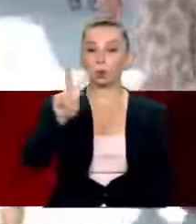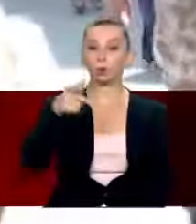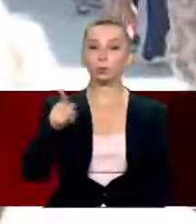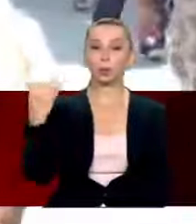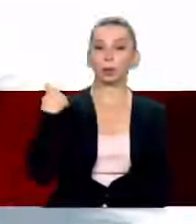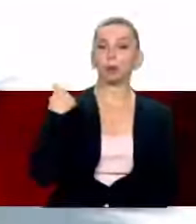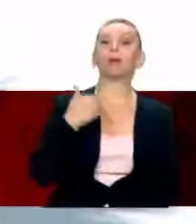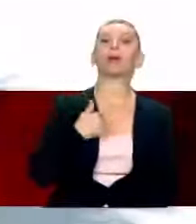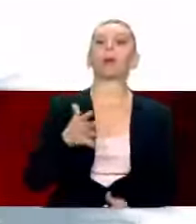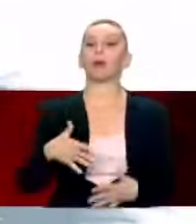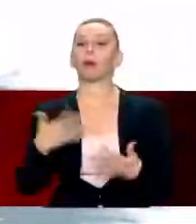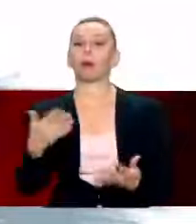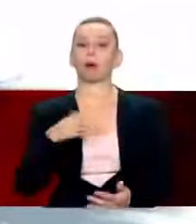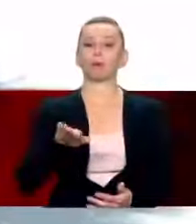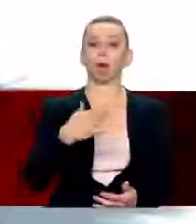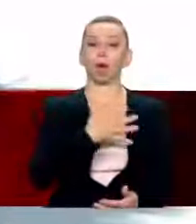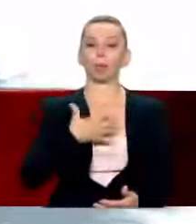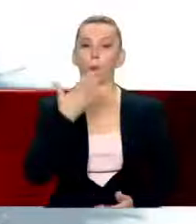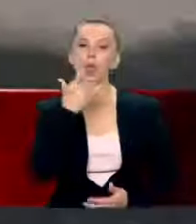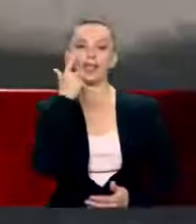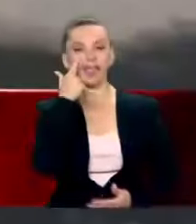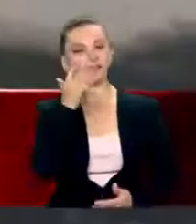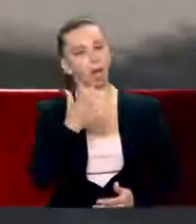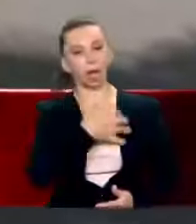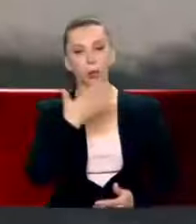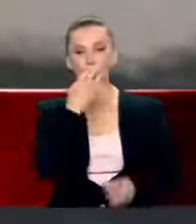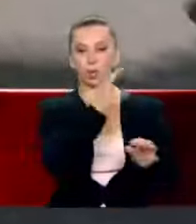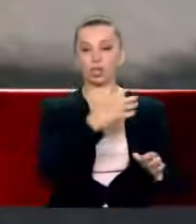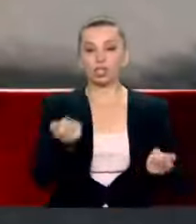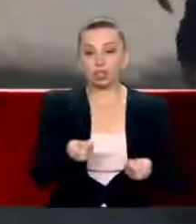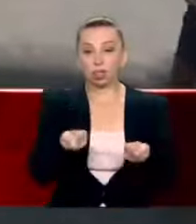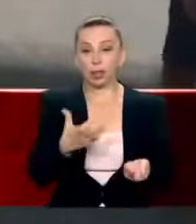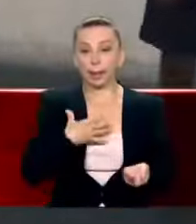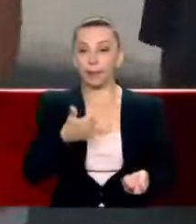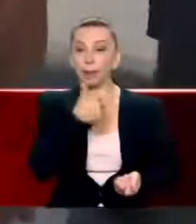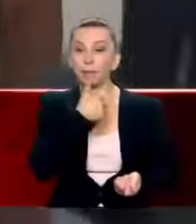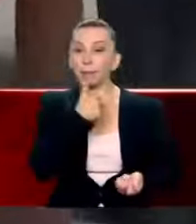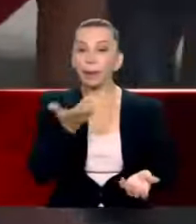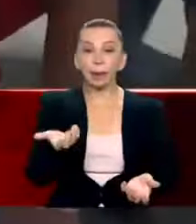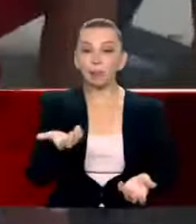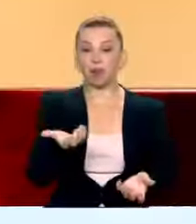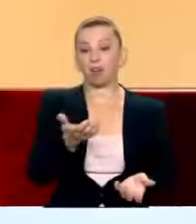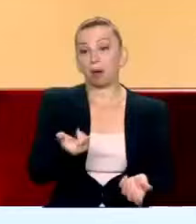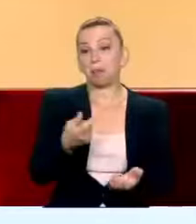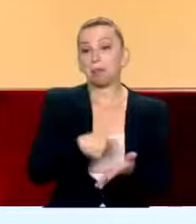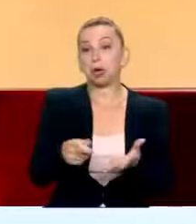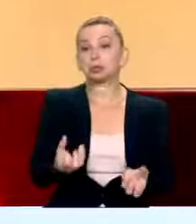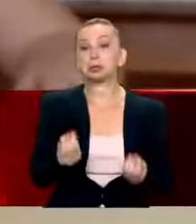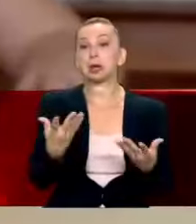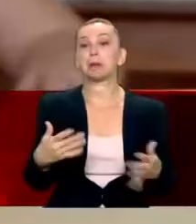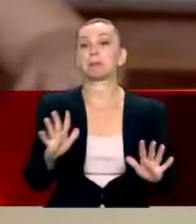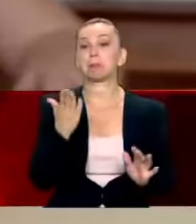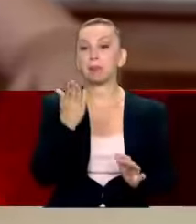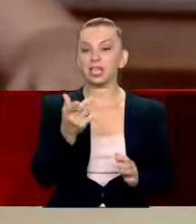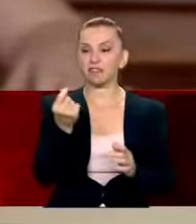istedikleri için vazgeçtik. Şu an anaokuluna yolluyoruz, devletin verdiği. Çalışan bir anneler için ve babalar için biraz yüksek bir fiyat. Sektöre göre